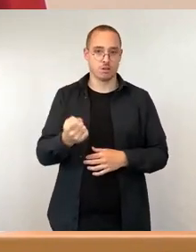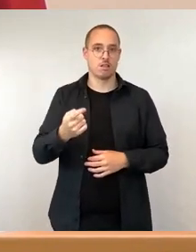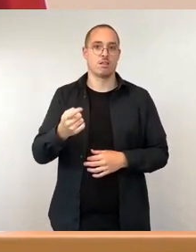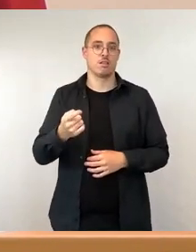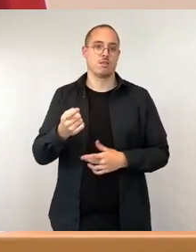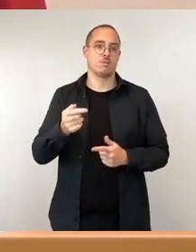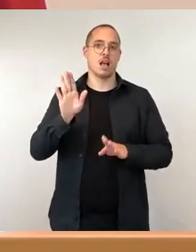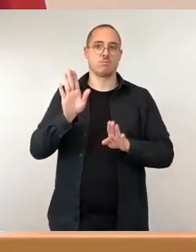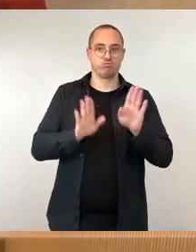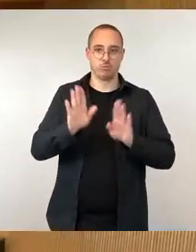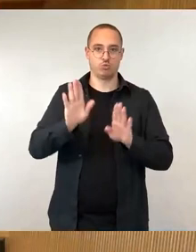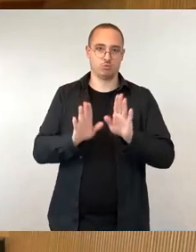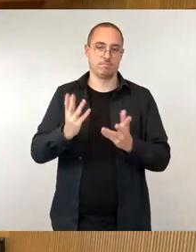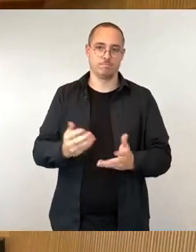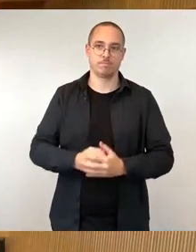entsprechenden Beschlussfassungen.